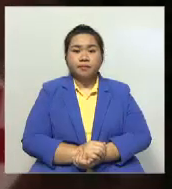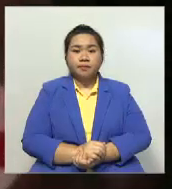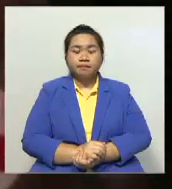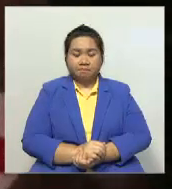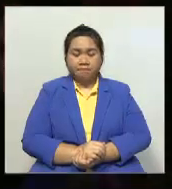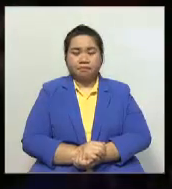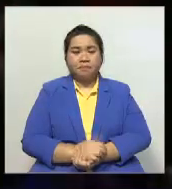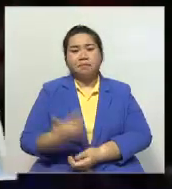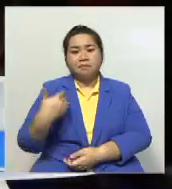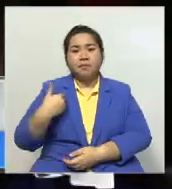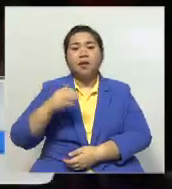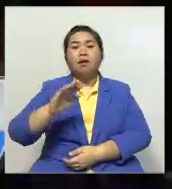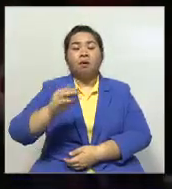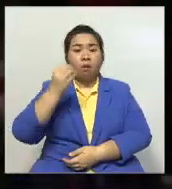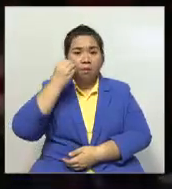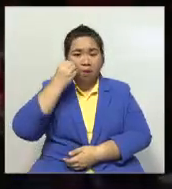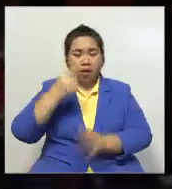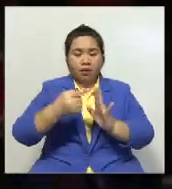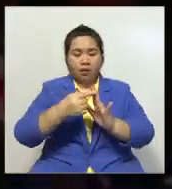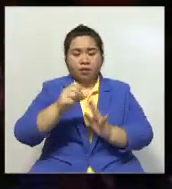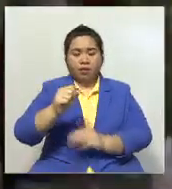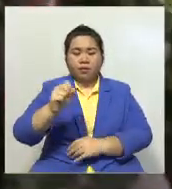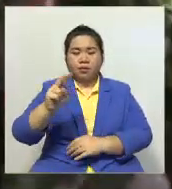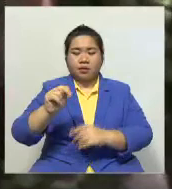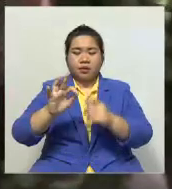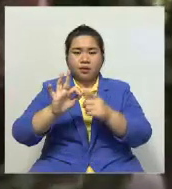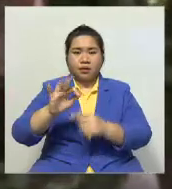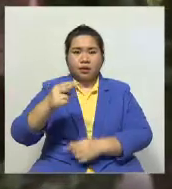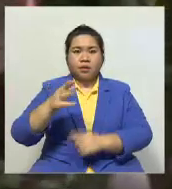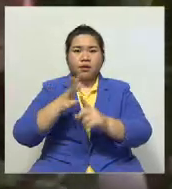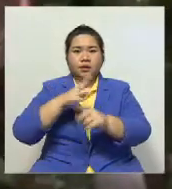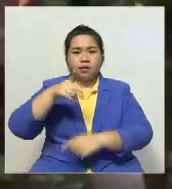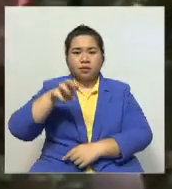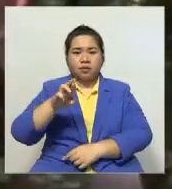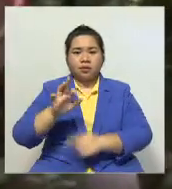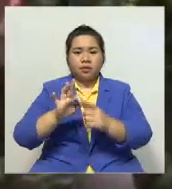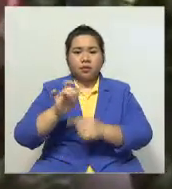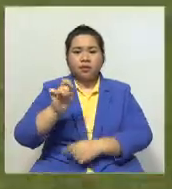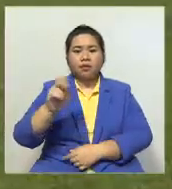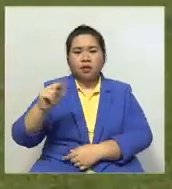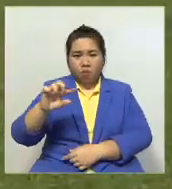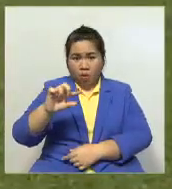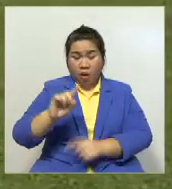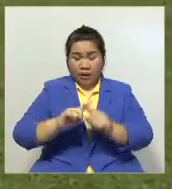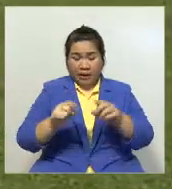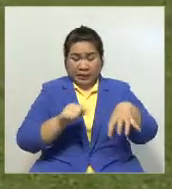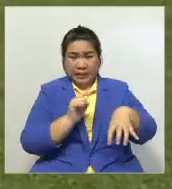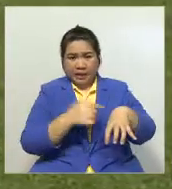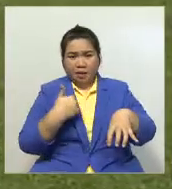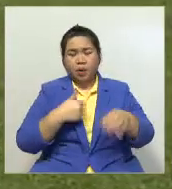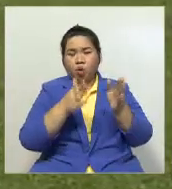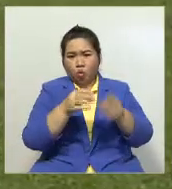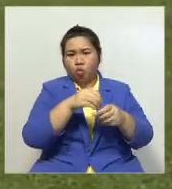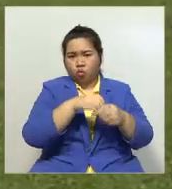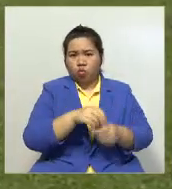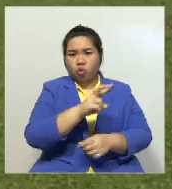ค่ะนั่นเป็นส่วนของบ้านเสน่ห์พ่องนะคะส่วนบ้านเกาะเสด็จนะคะตอนนี้ค่ะมีประชาชนติดอยู่200กว่าคนค่ะเจ้าหน้าที่นะคะพร้อมด้วยท